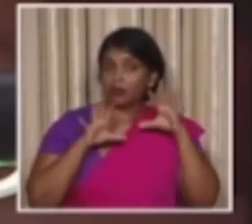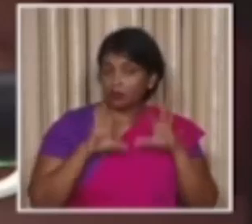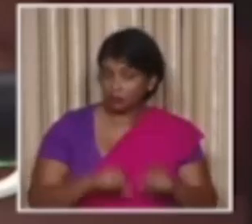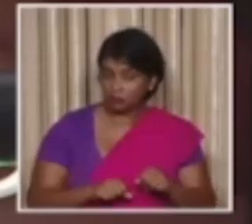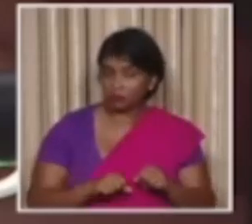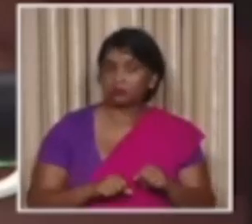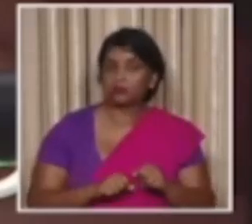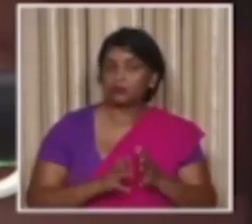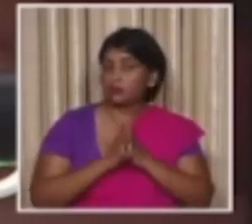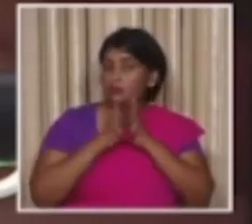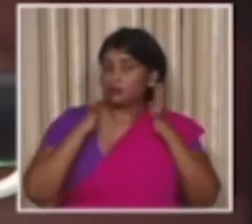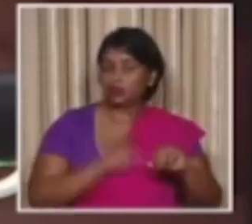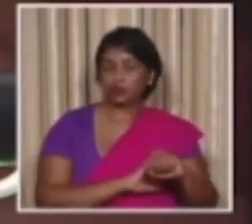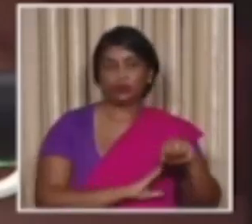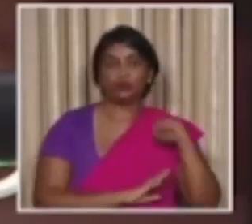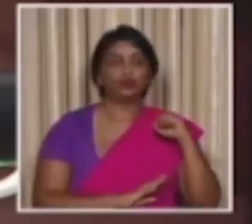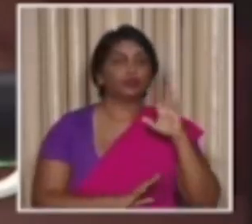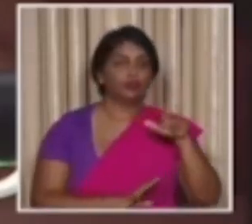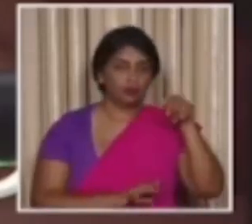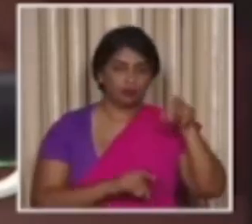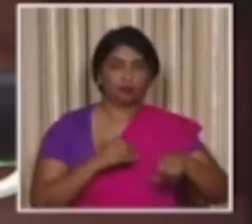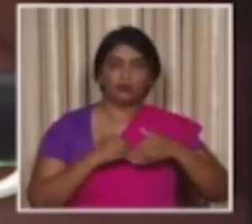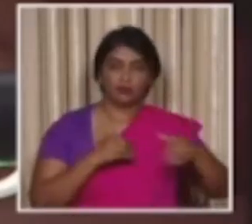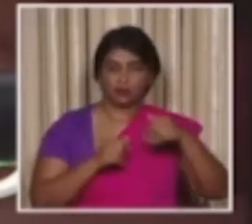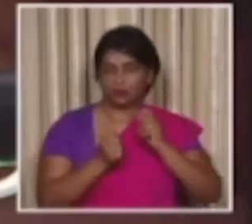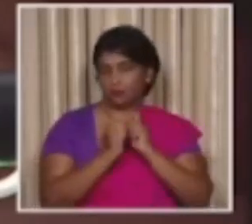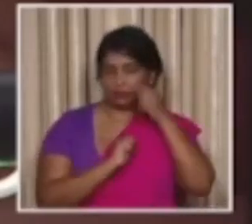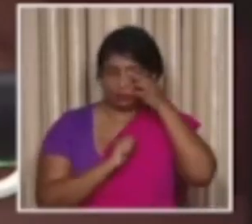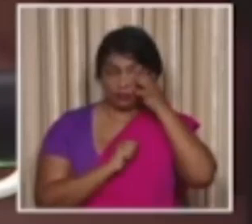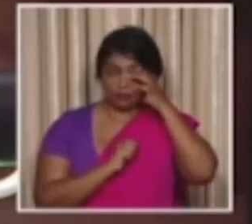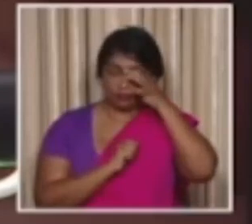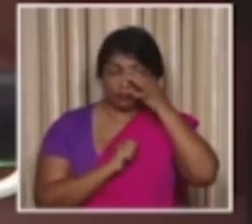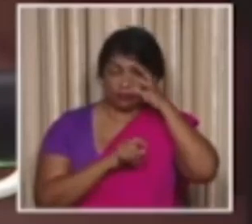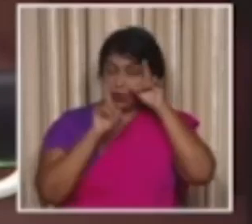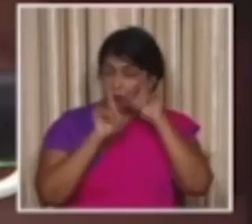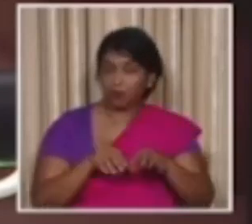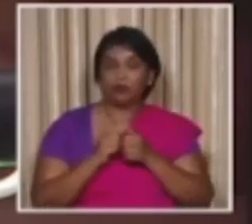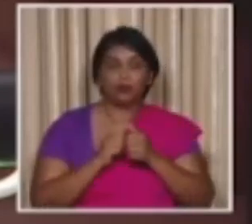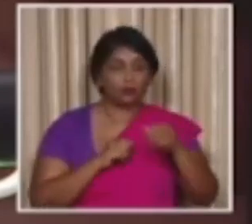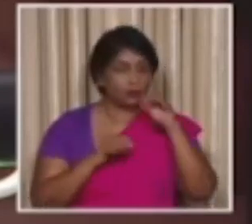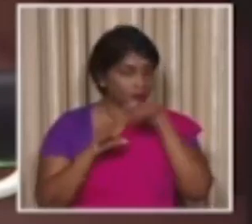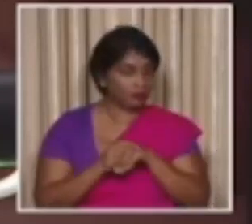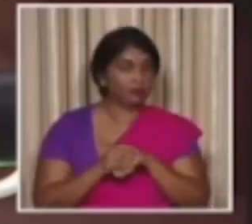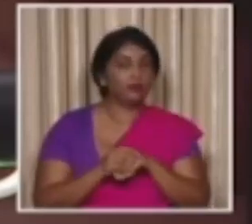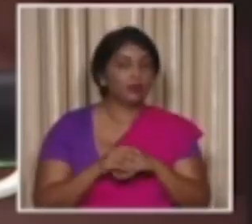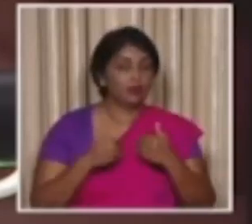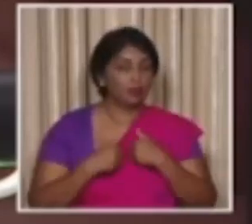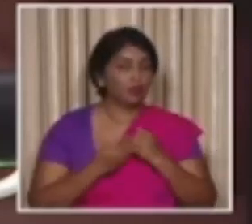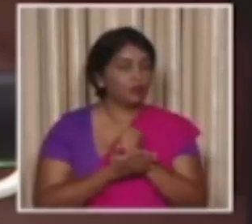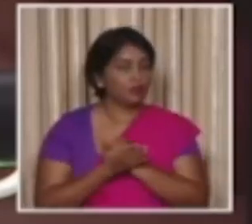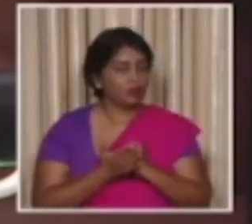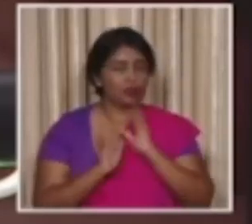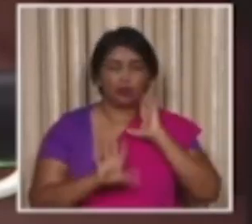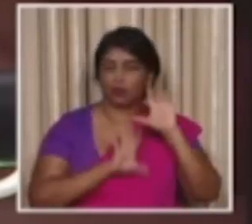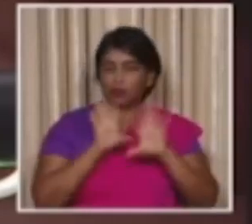තමයි වැඩිම බලවත් කෙනා බවට පත්වීමේ යුගයක් බවට පරිවර්තන වෙමින් තිබෙනවා. අන්න එවැනි තත්වයක් ඇතුළේ අපේ සියලුම